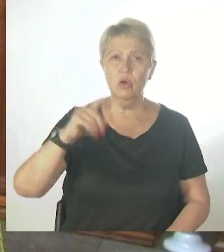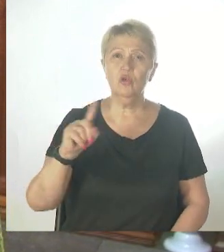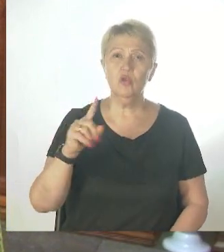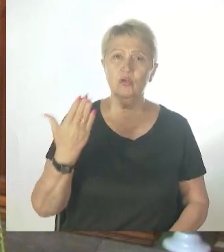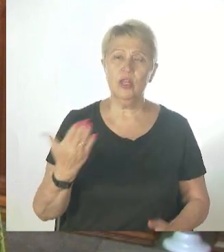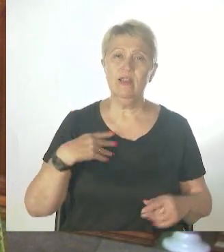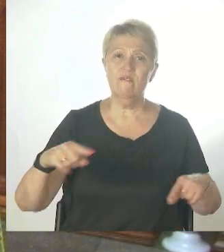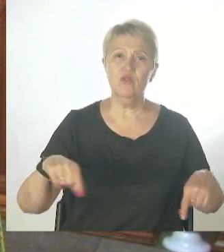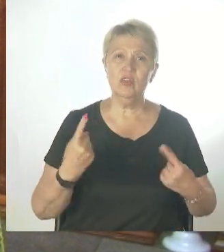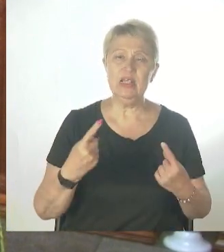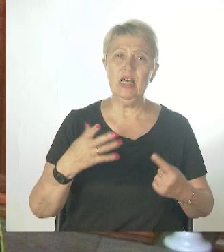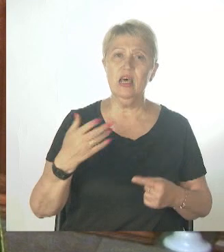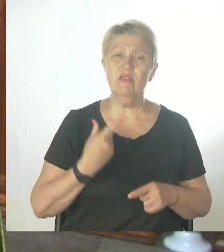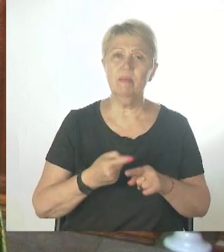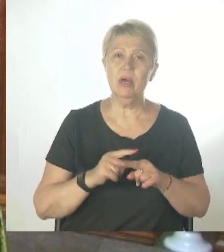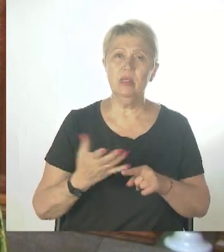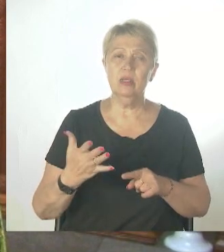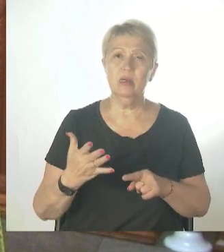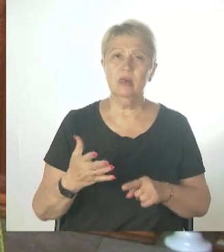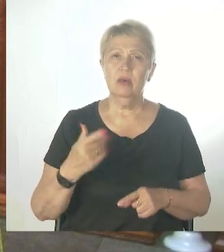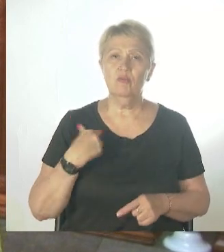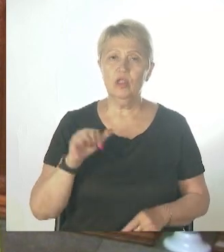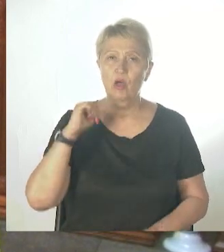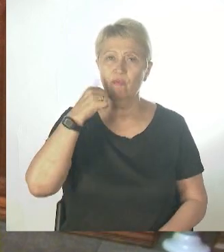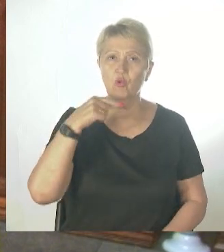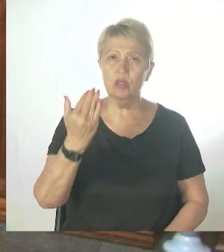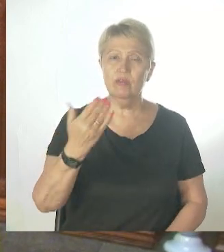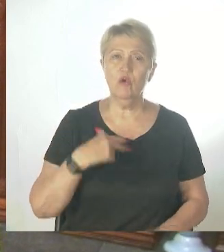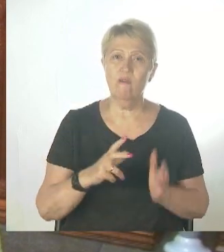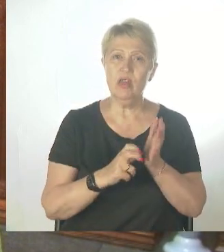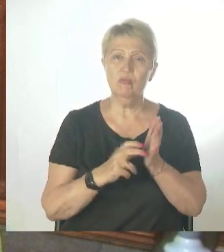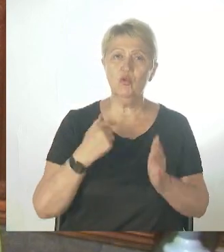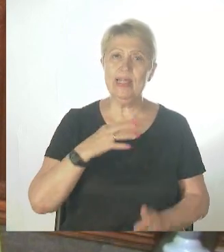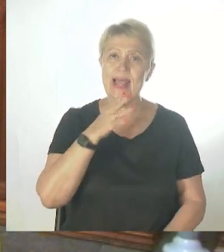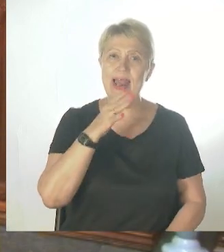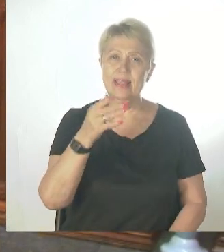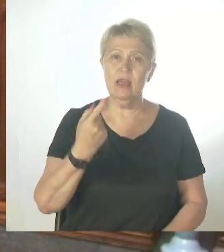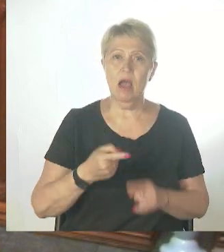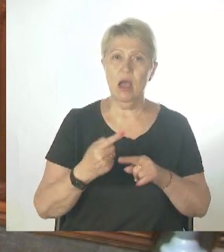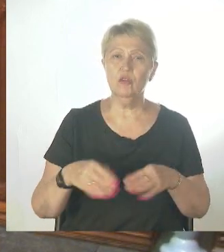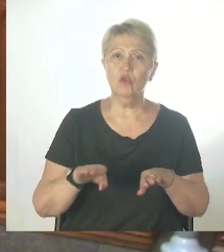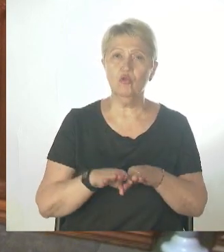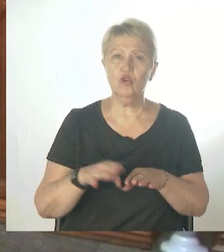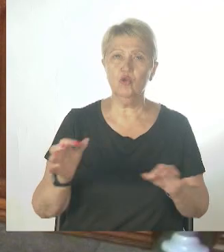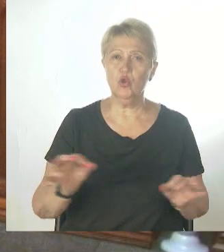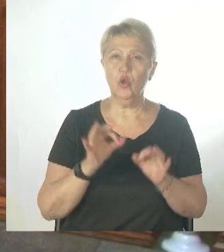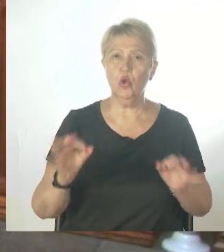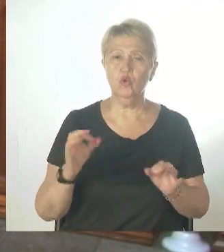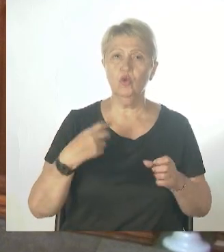восстановили храм именно в год его 800-летия, это тоже никто специально